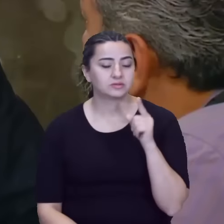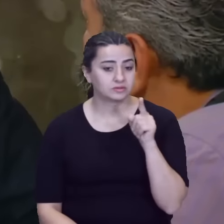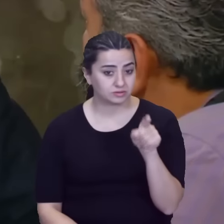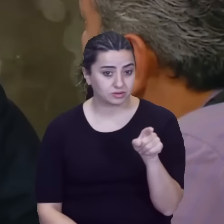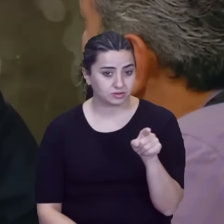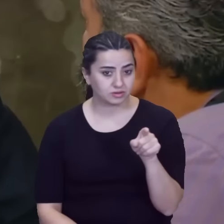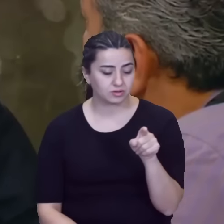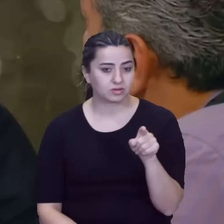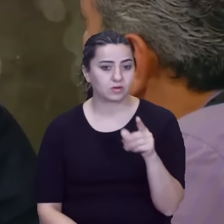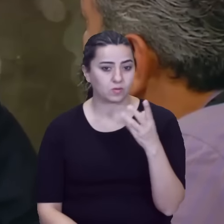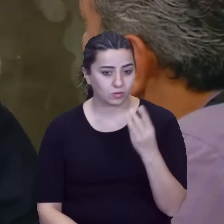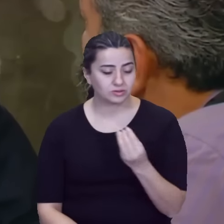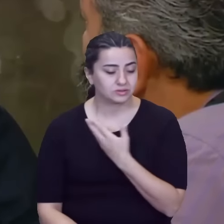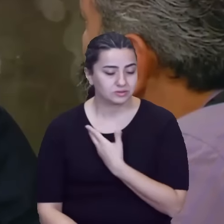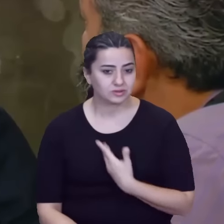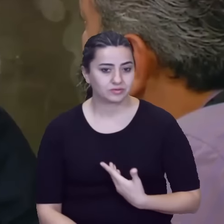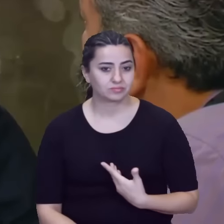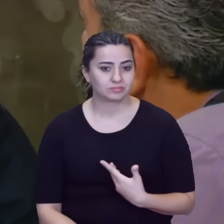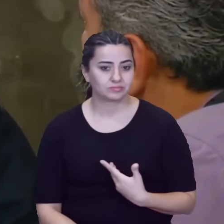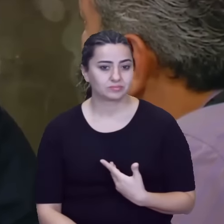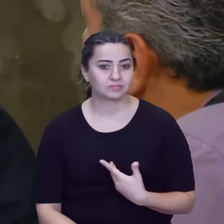Sana olan sevgim